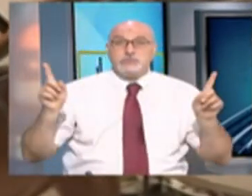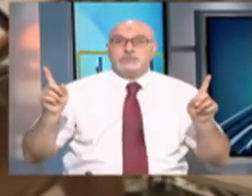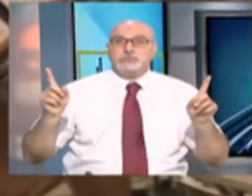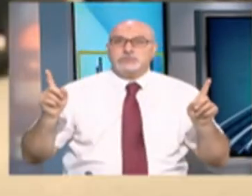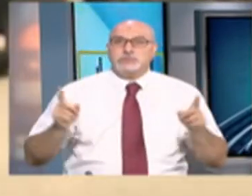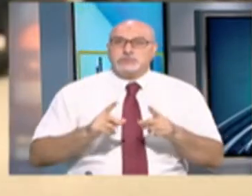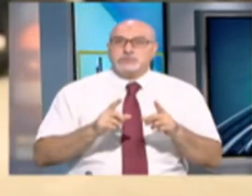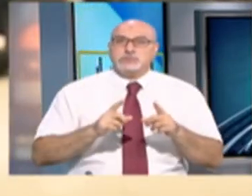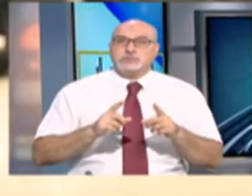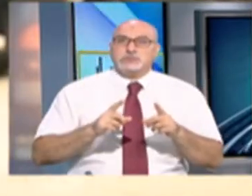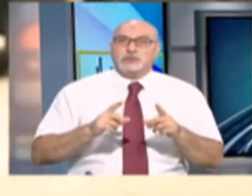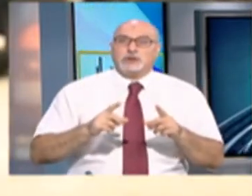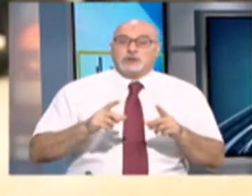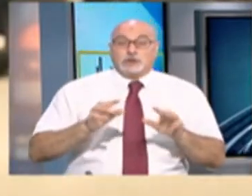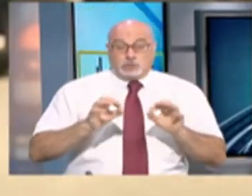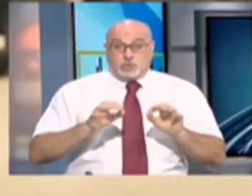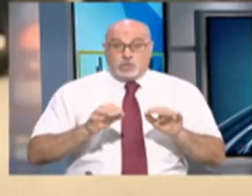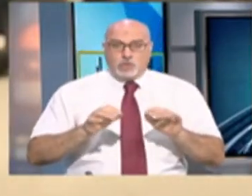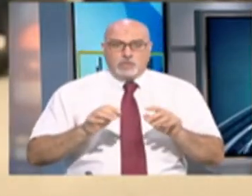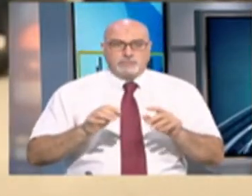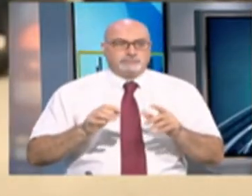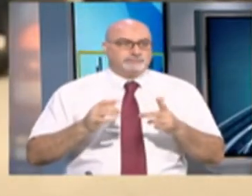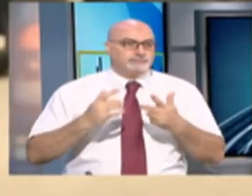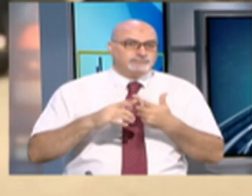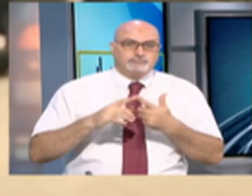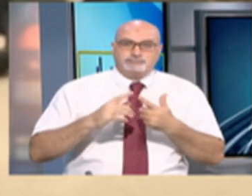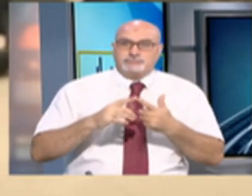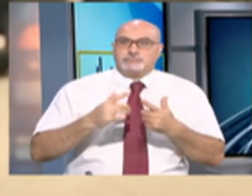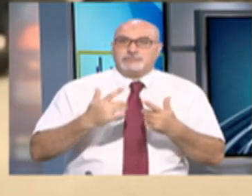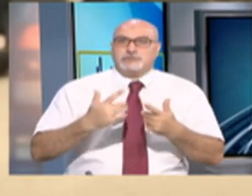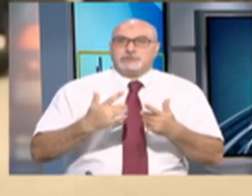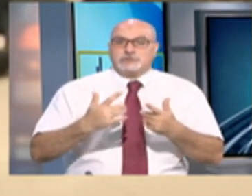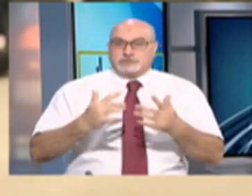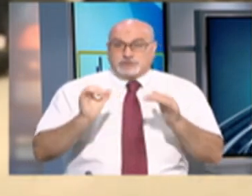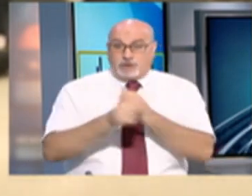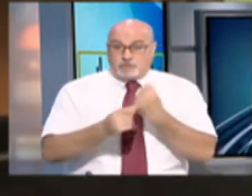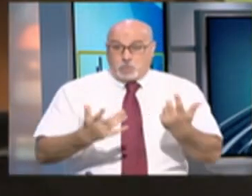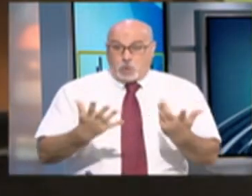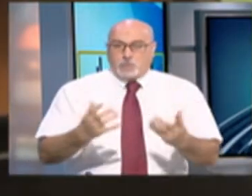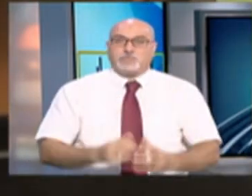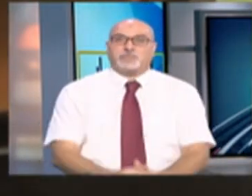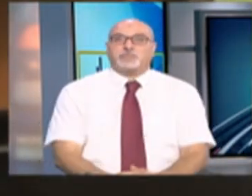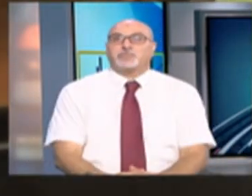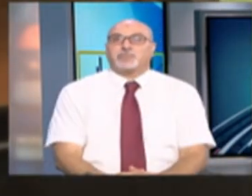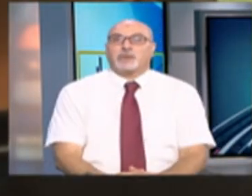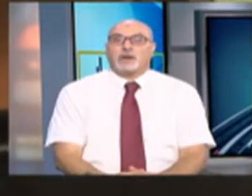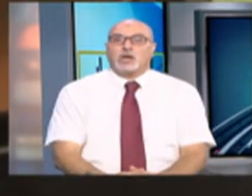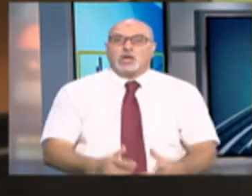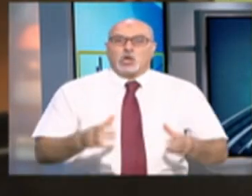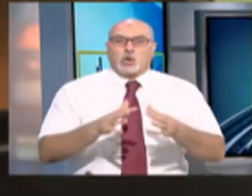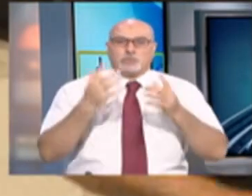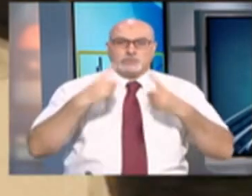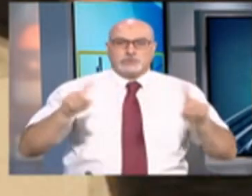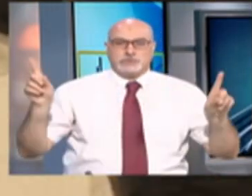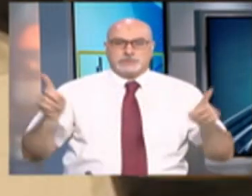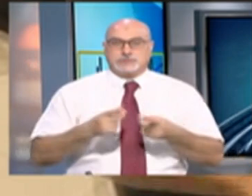كبيرة، وسسخا ان ايفينمون فريمون كي سرا ماركي دون ليستوار دو لالجير إن شاء الله. الأوركسترا السيمفونية